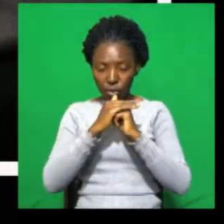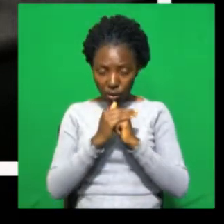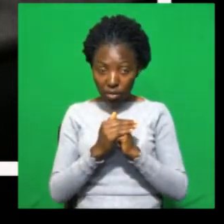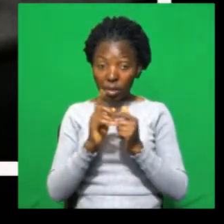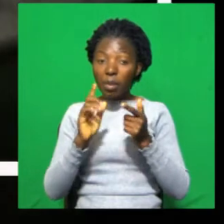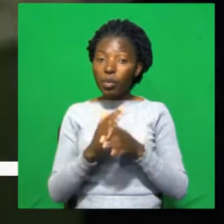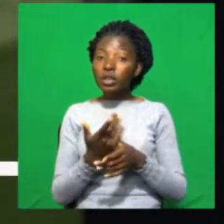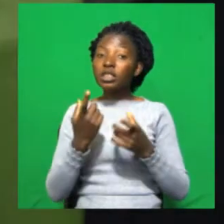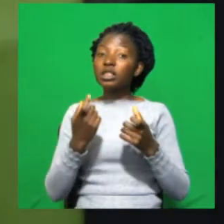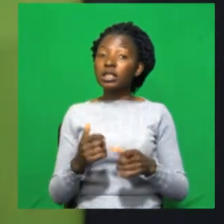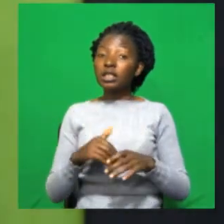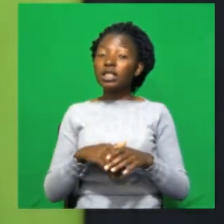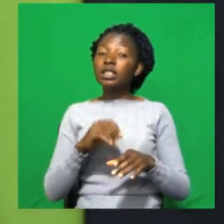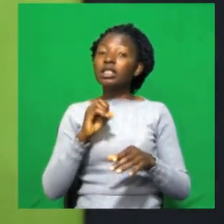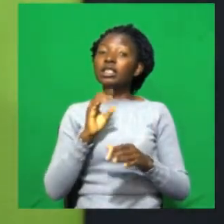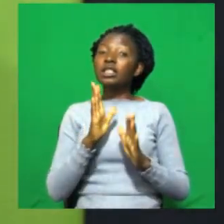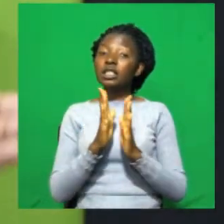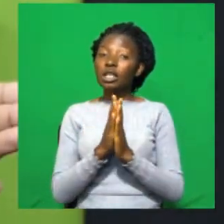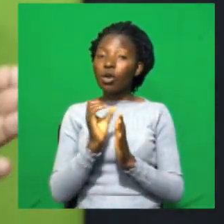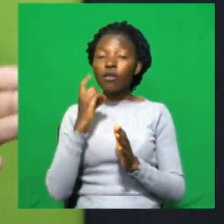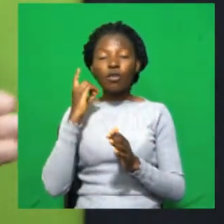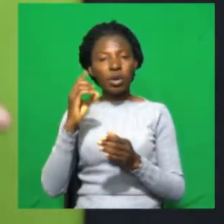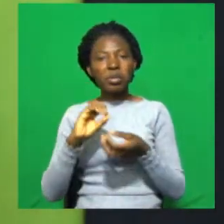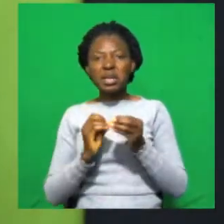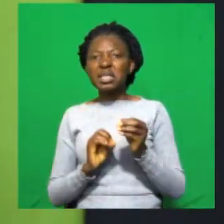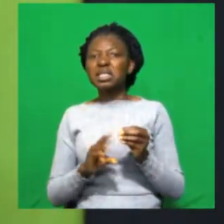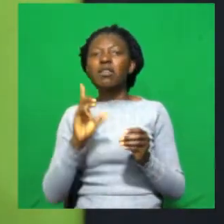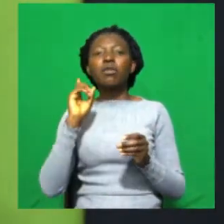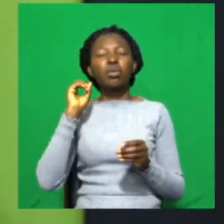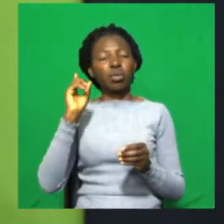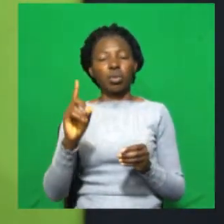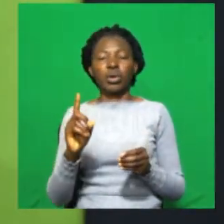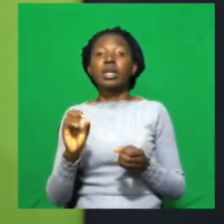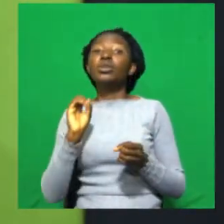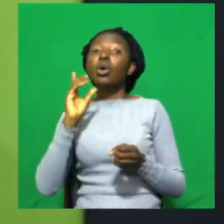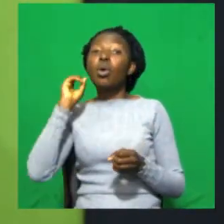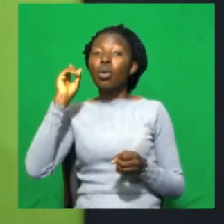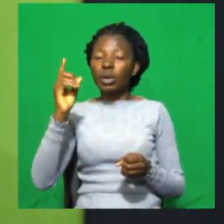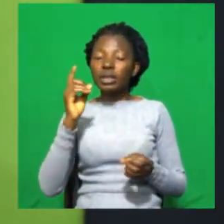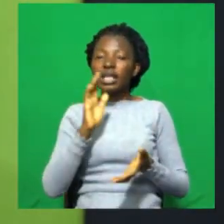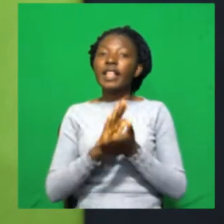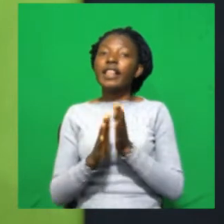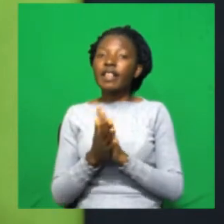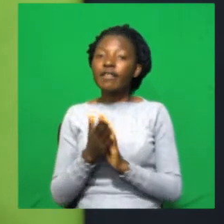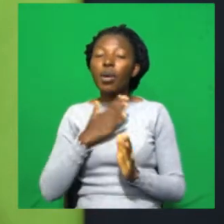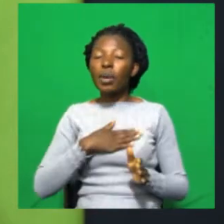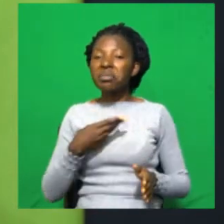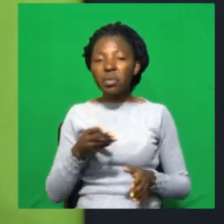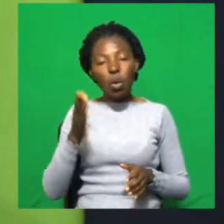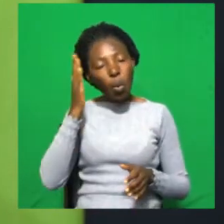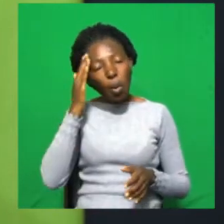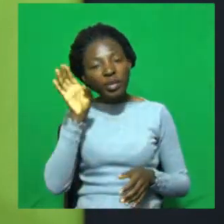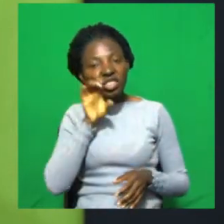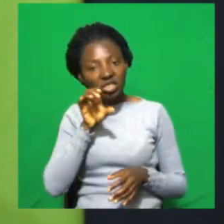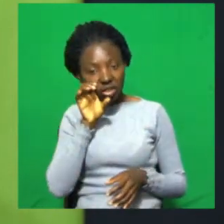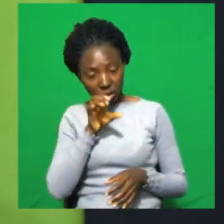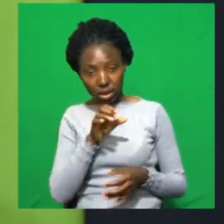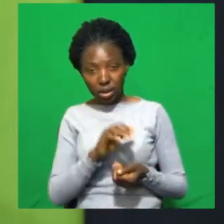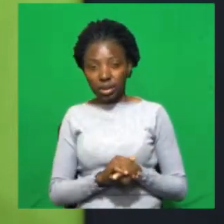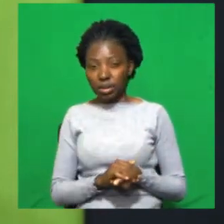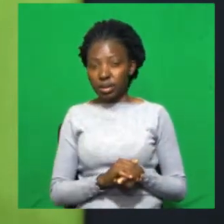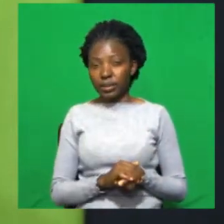yaMwari achizviita Mwari. Saka nyaya iyi Mwari haasi toda kuti paite vanhu vanotsotswa panyaya iyi pasi. Kana